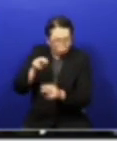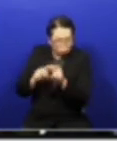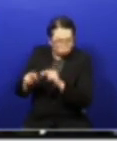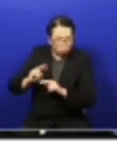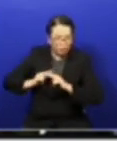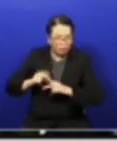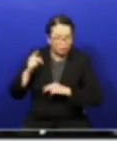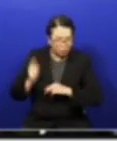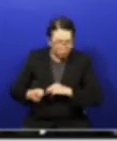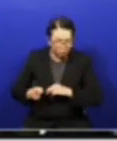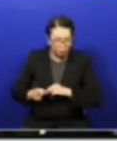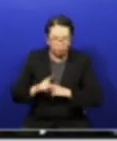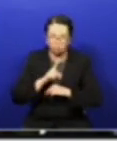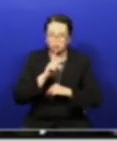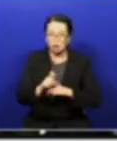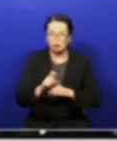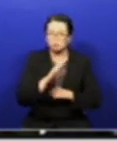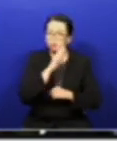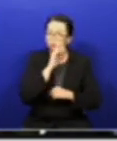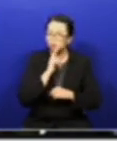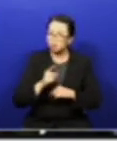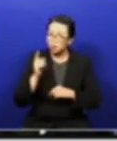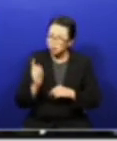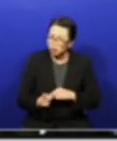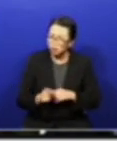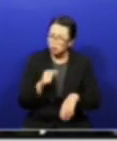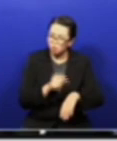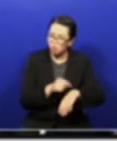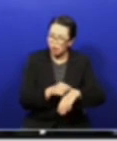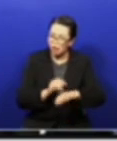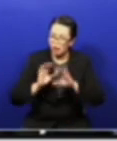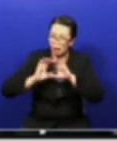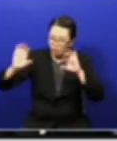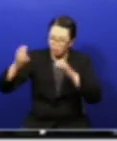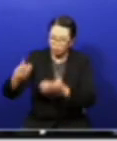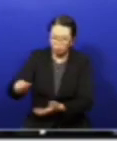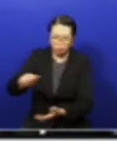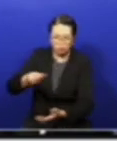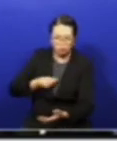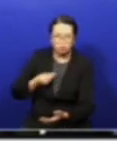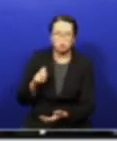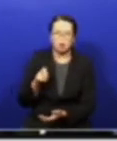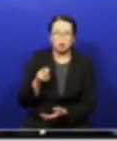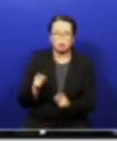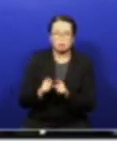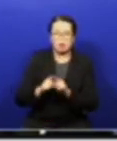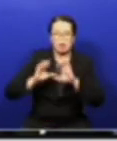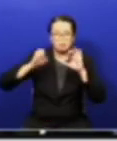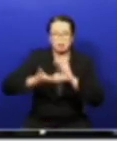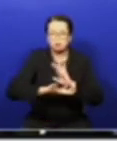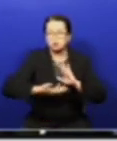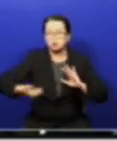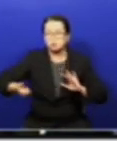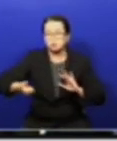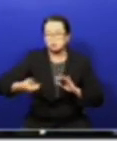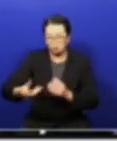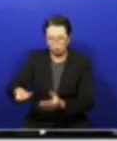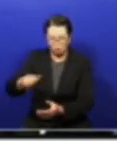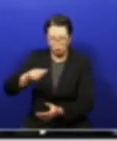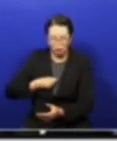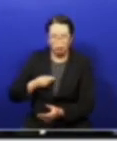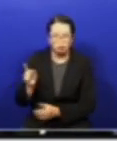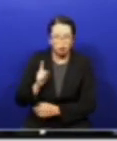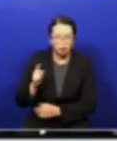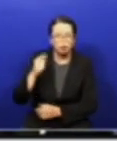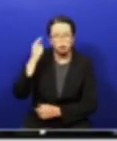ริงมันมีเงื่อนระยะเวลาที่รัฐบาลจะต้องคืนมาที่ประกันสังคมอย่างไรเข้าใจว่าเป็นพัน